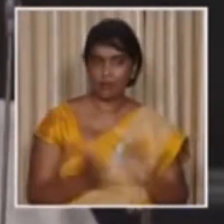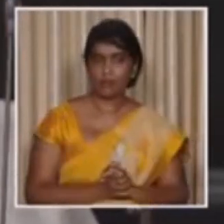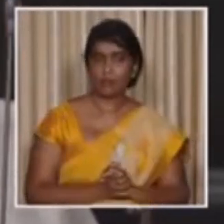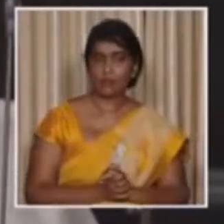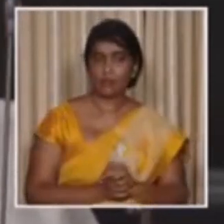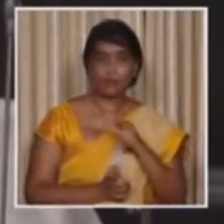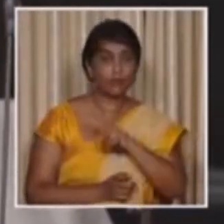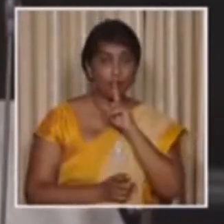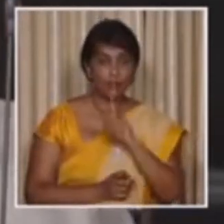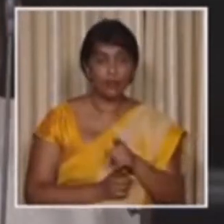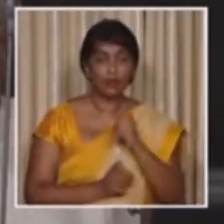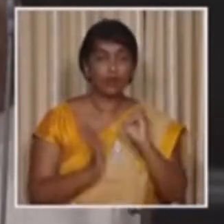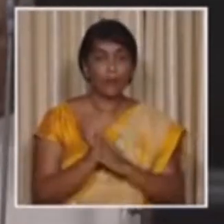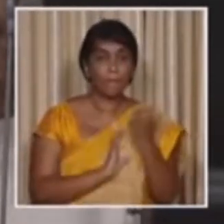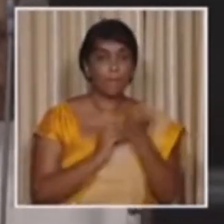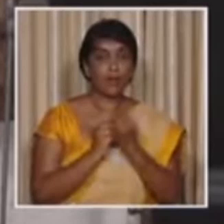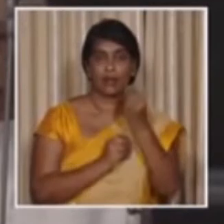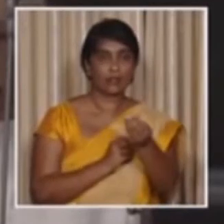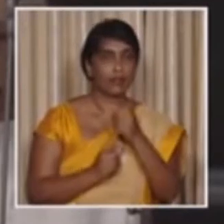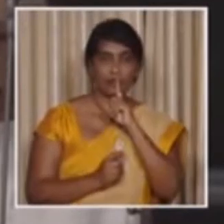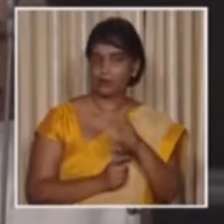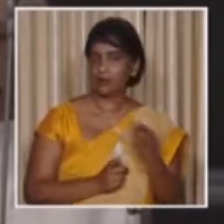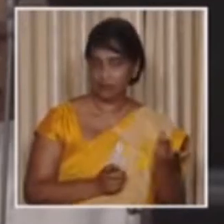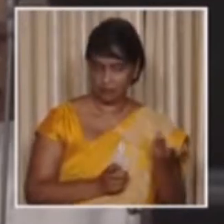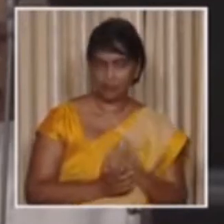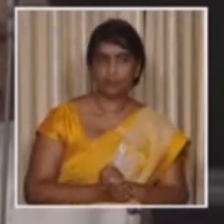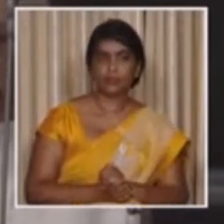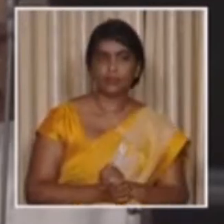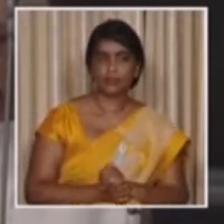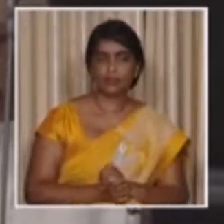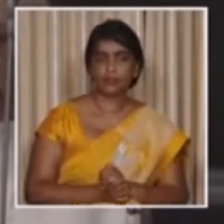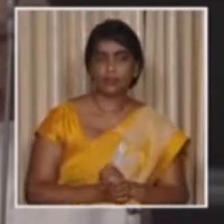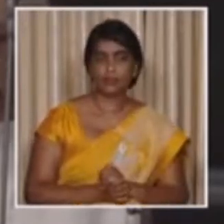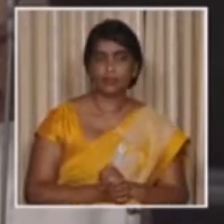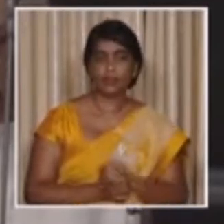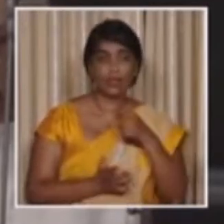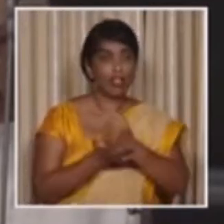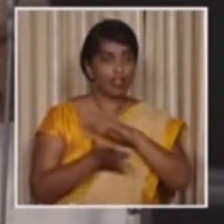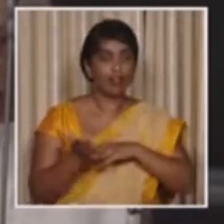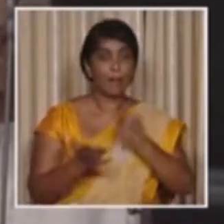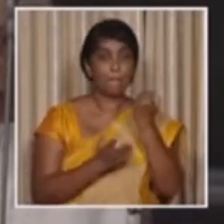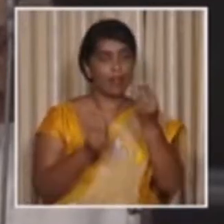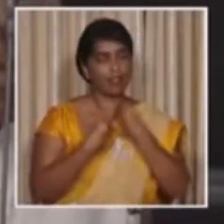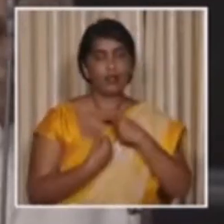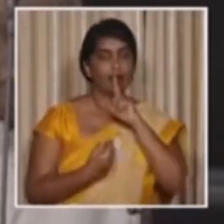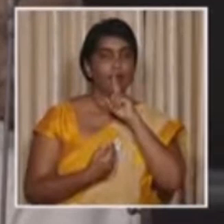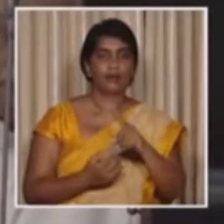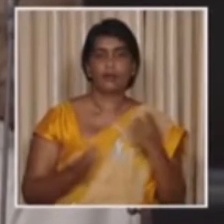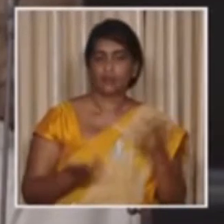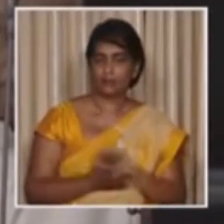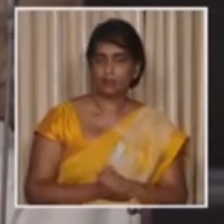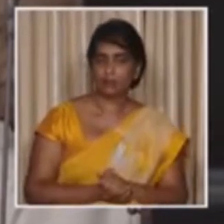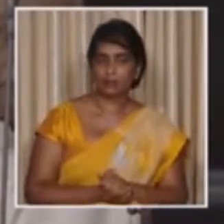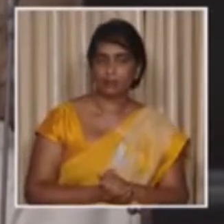මෙතන කියන්නේ නැහැ එතුමටවත් කොමිසමෙන් බලය දීලා තියෙනවා කියලා. මෙතනවත් කියන්නේ එතුමට කොමිසමෙන් බලය දීලා තියෙනවා